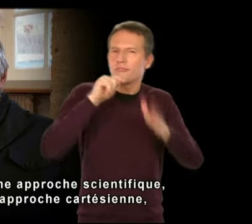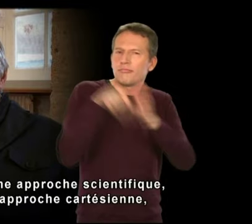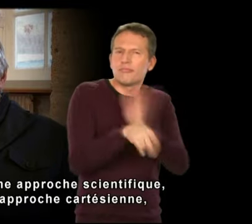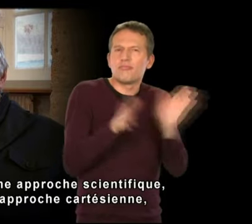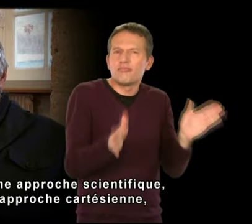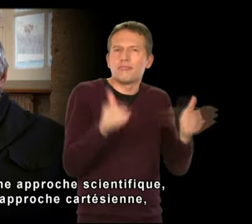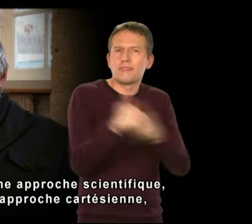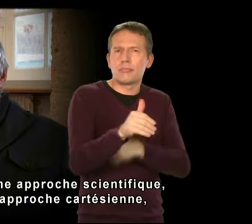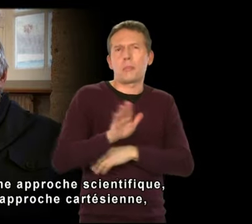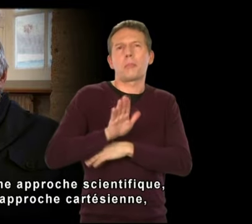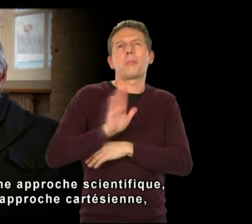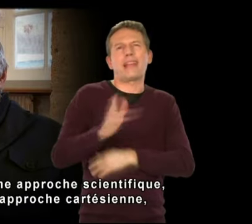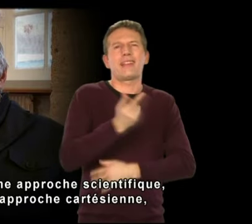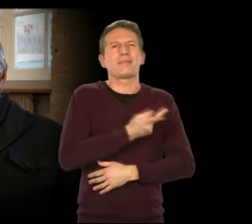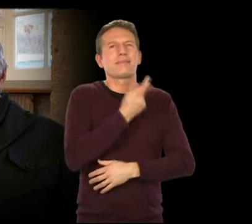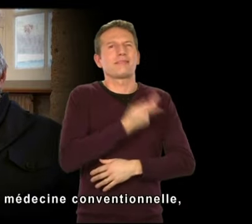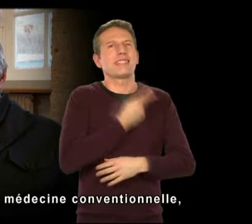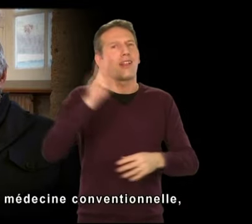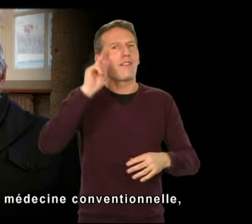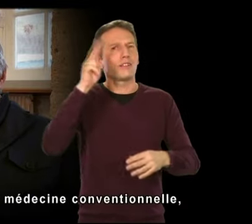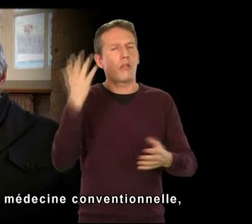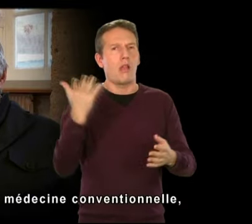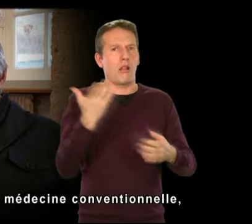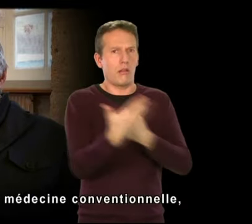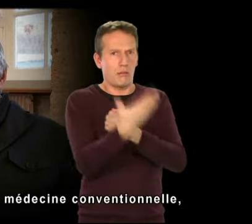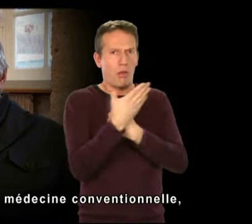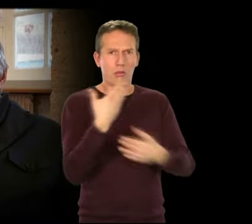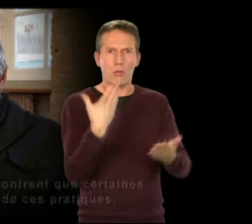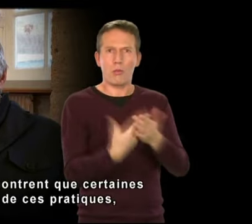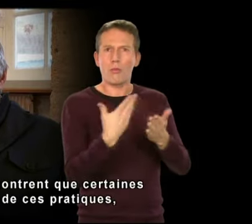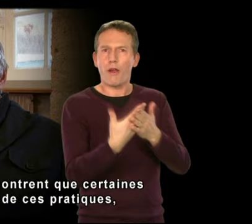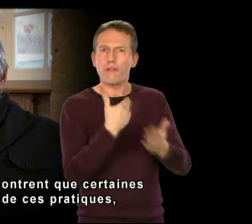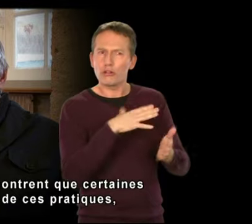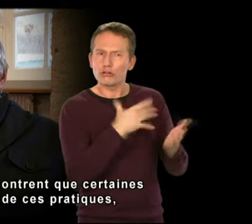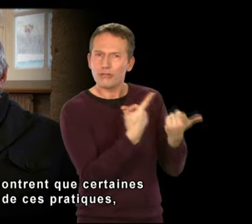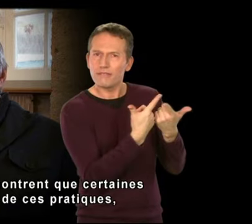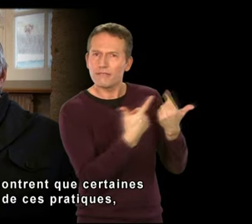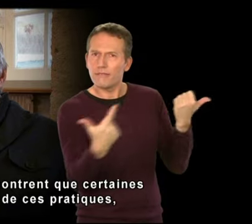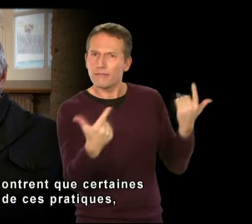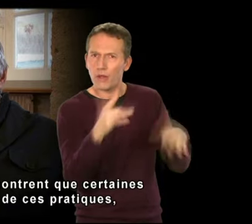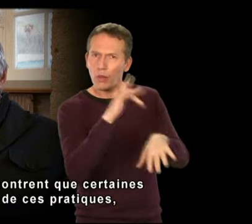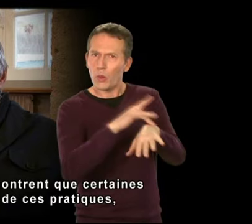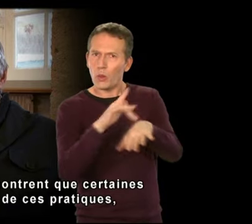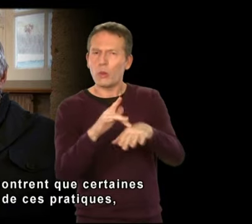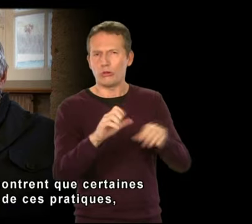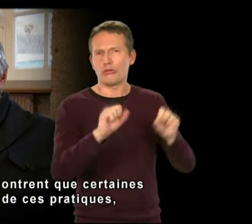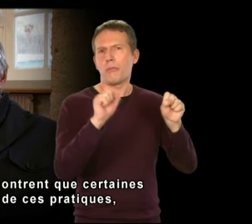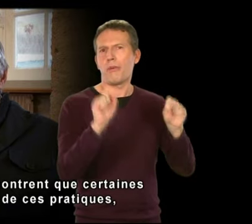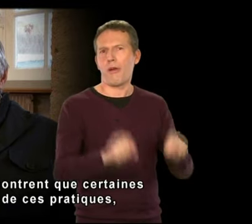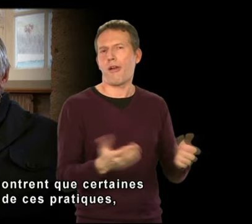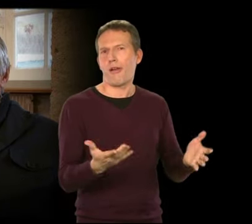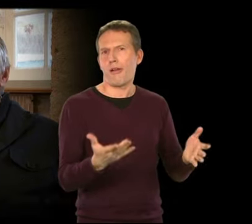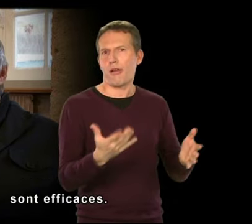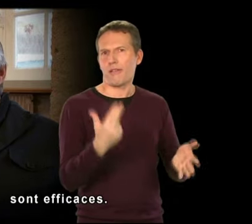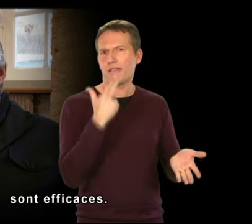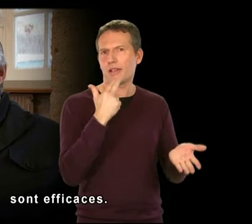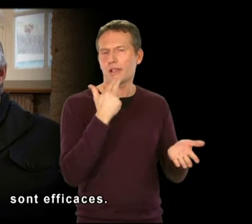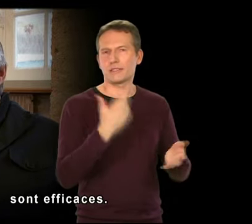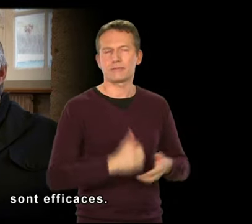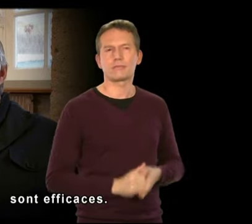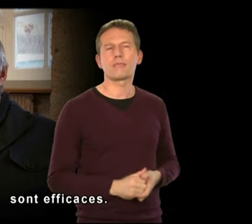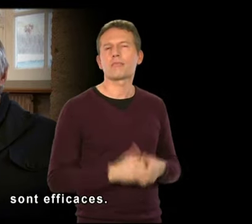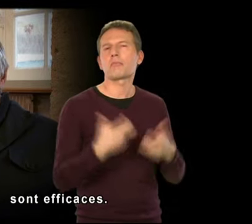approche scientifique, une approche cartésienne comme la médecine conventionnelle, démontrent que certaines de ces pratiques